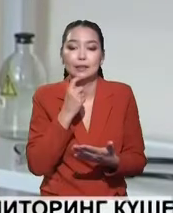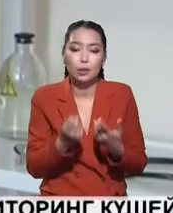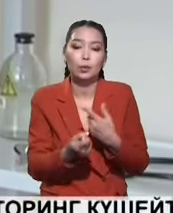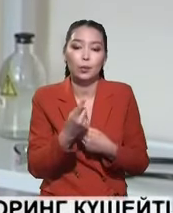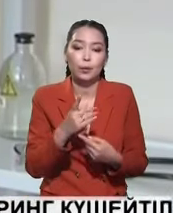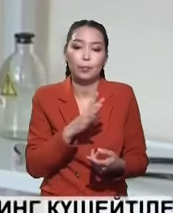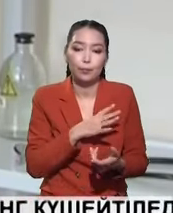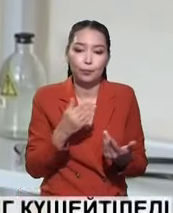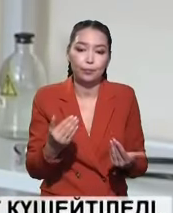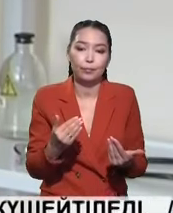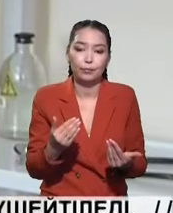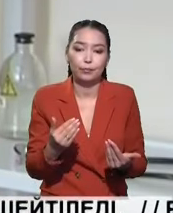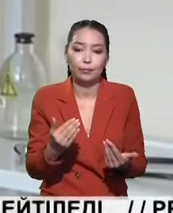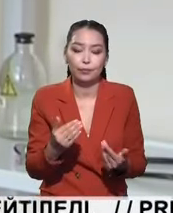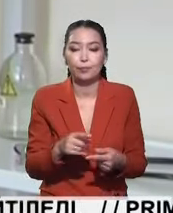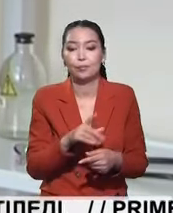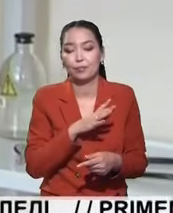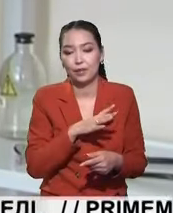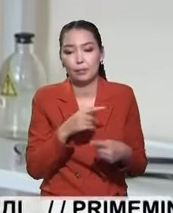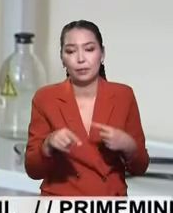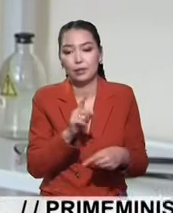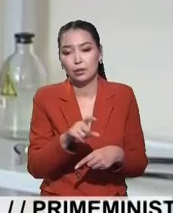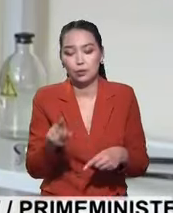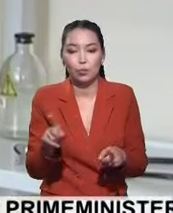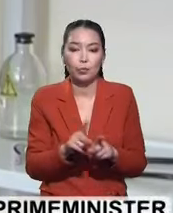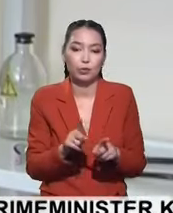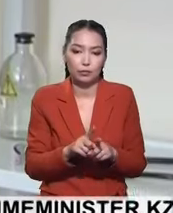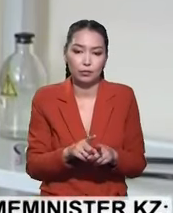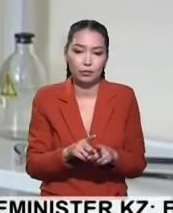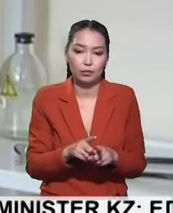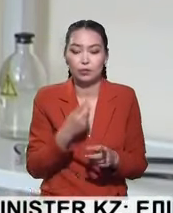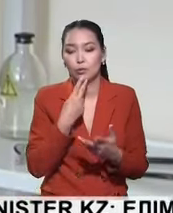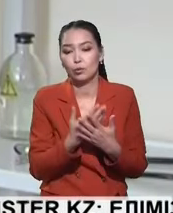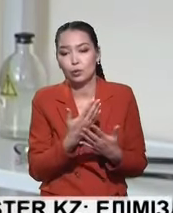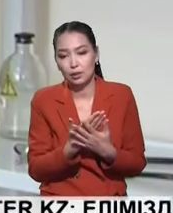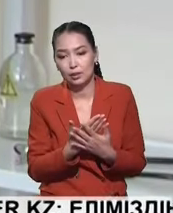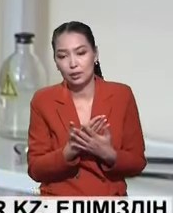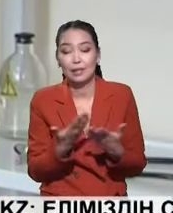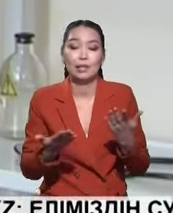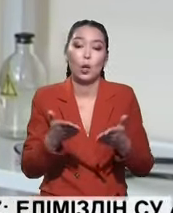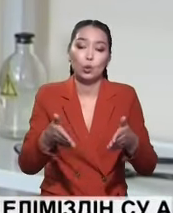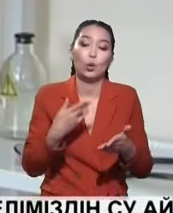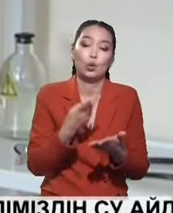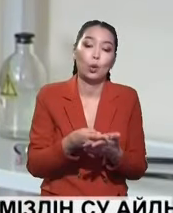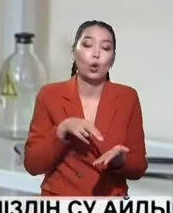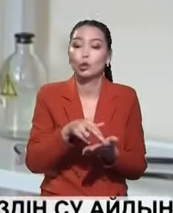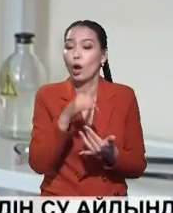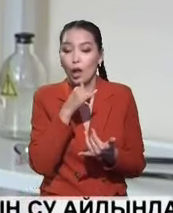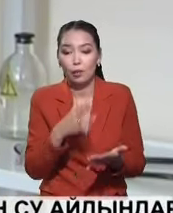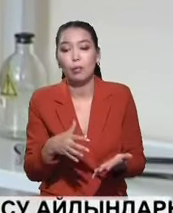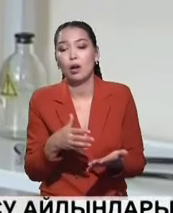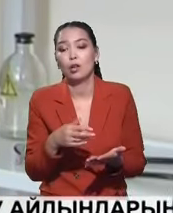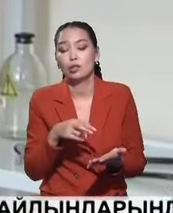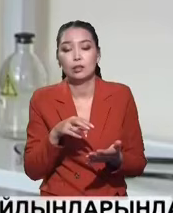мысалы, кейбір науқастар болады лежачи, яғни, төсекте жатқан, олар тұра алмайды, жүре алмайтын. Кейбір